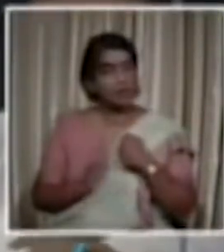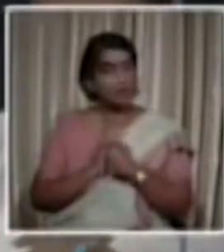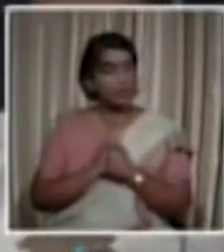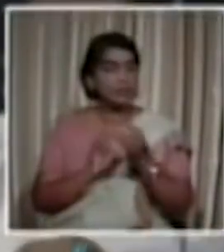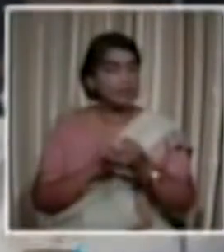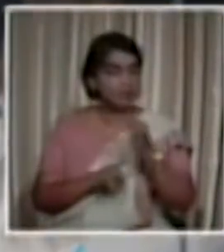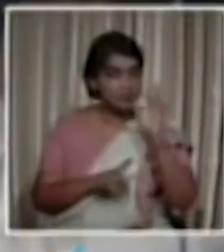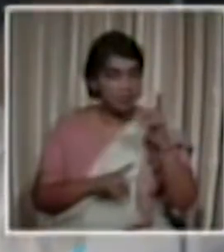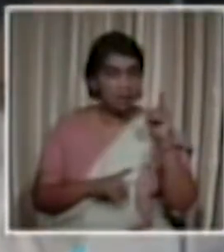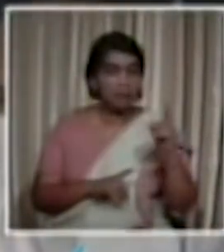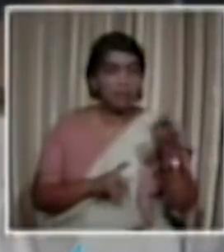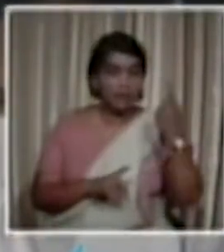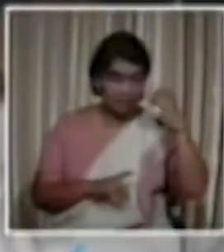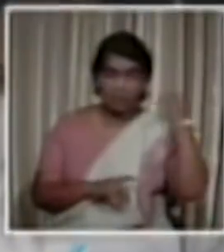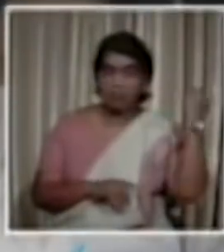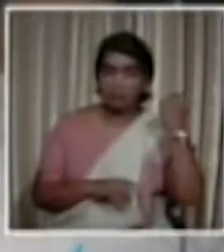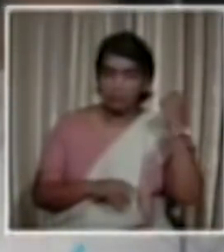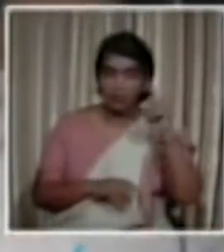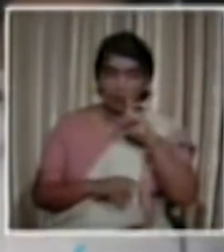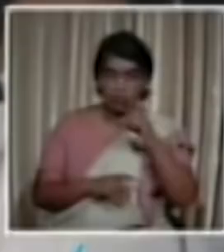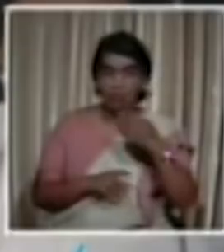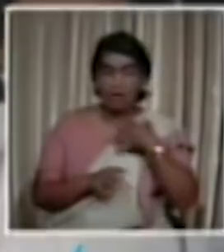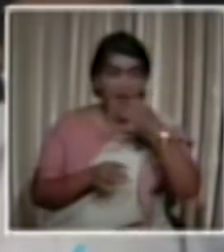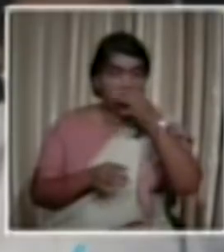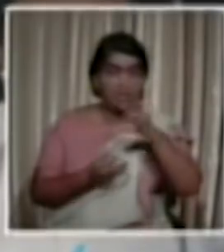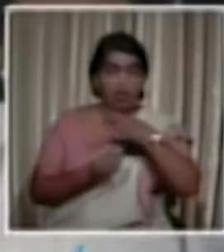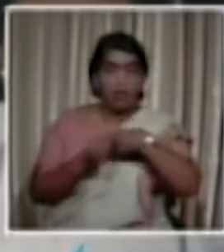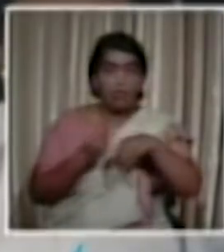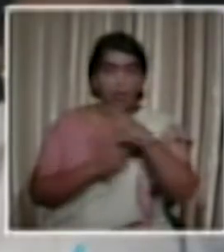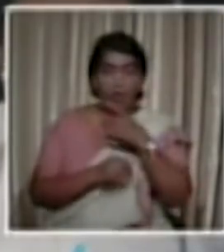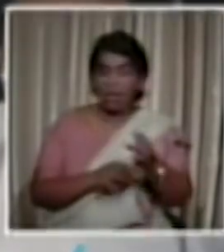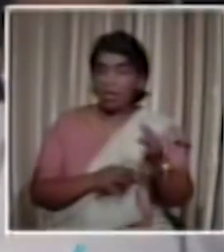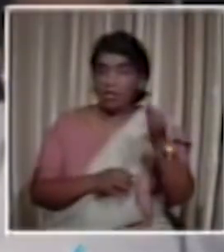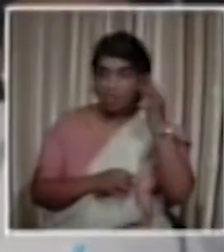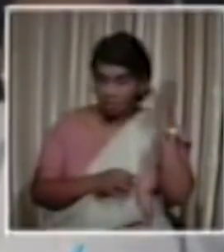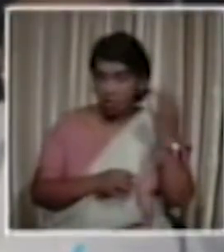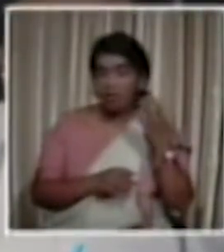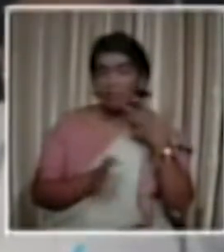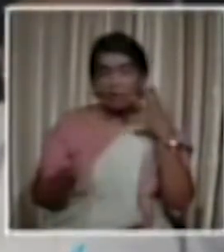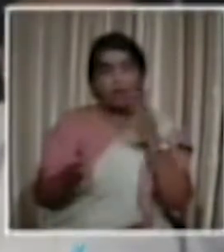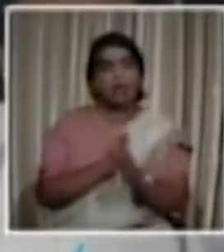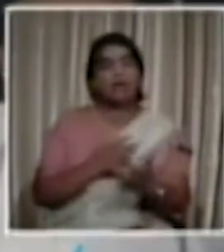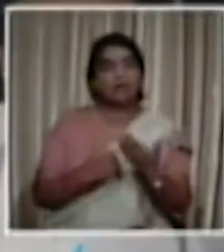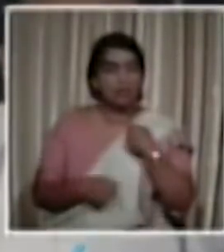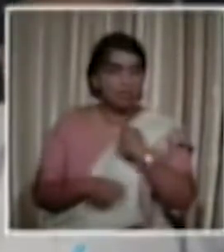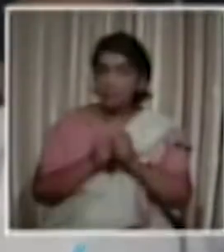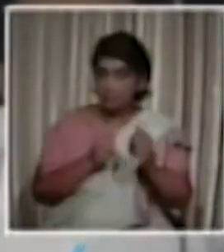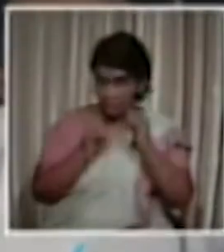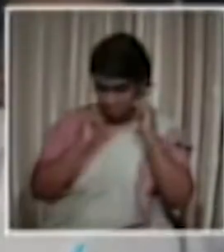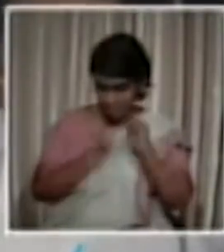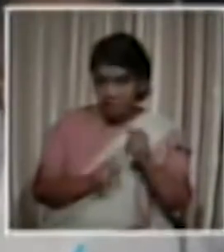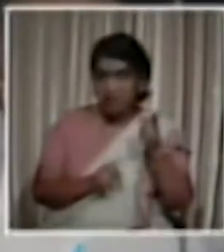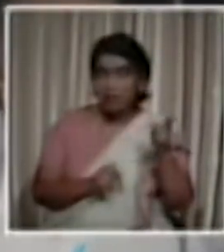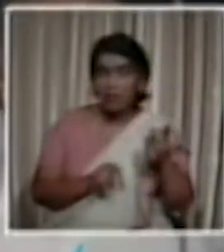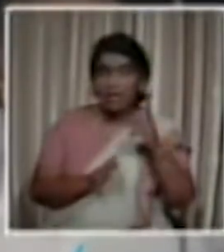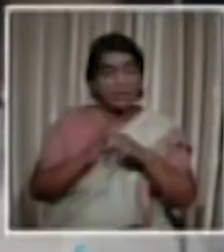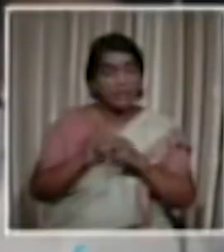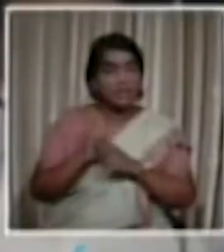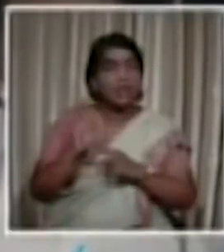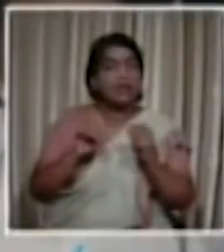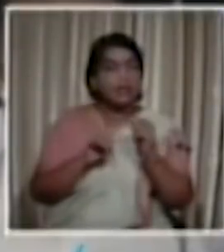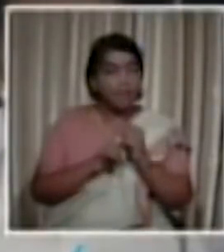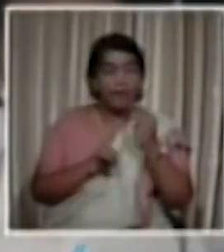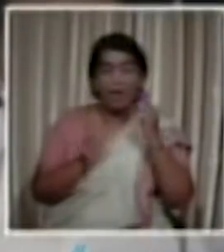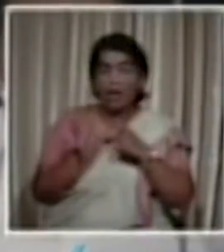ජනාධිපතිතුමා පැහැදිලිව ඊයේ කතාවේද කිව්වා අපි රසායනික පොහොර තානම තහනම් කරපු එකේ ඒ වැරද්ද ආණ්ඩුවක් හැටියට පිළිගත්තා කියලා ජනතා විමුක්ති පෙරමුණේ